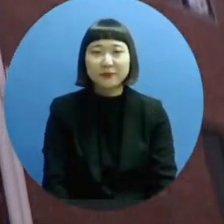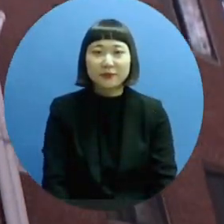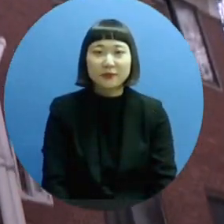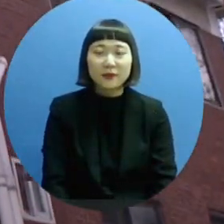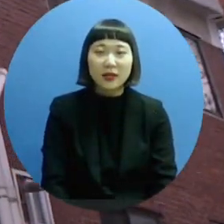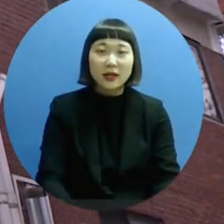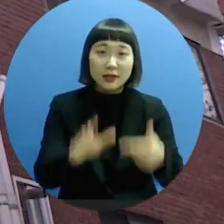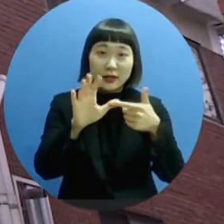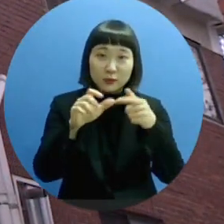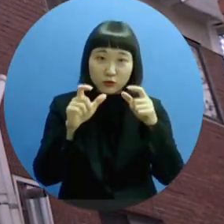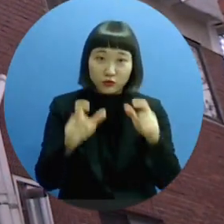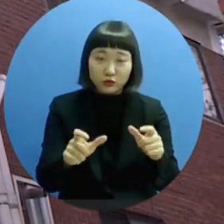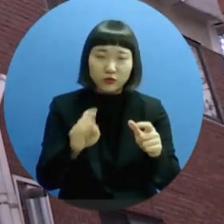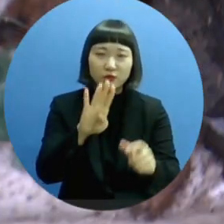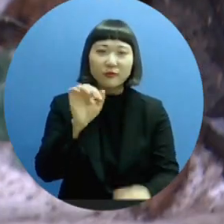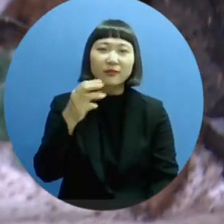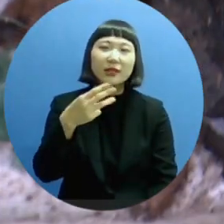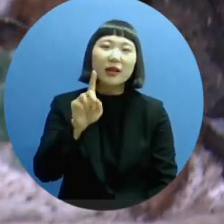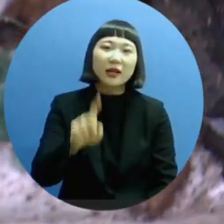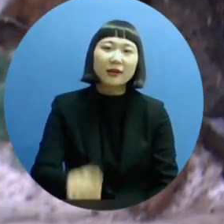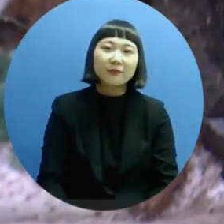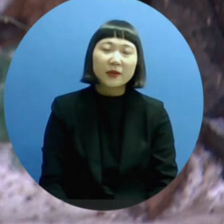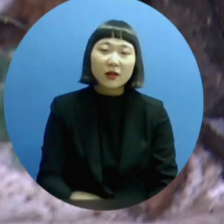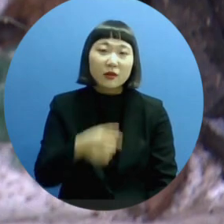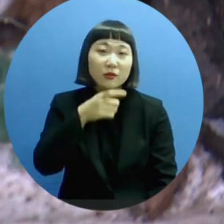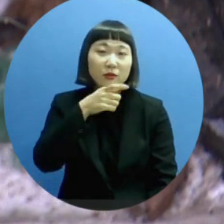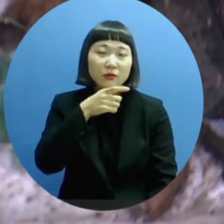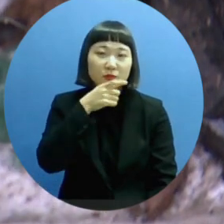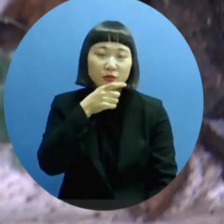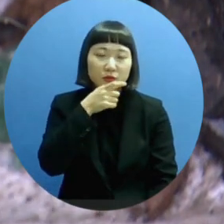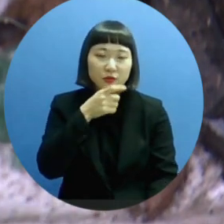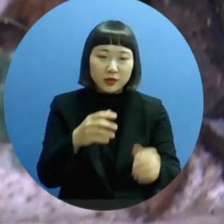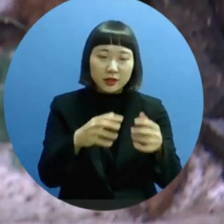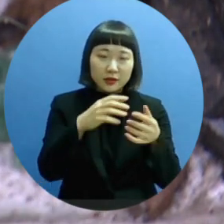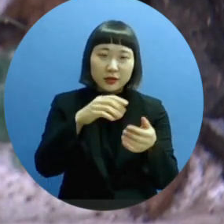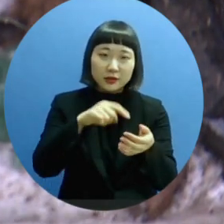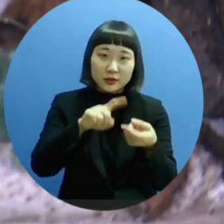남동구의 한 빌라입니다. 수도 배관 덮개가 활짝 열려 있고